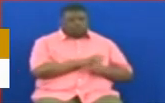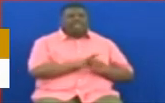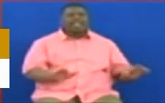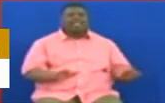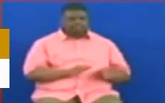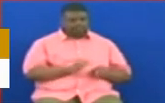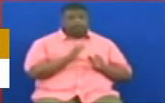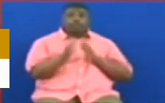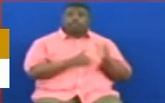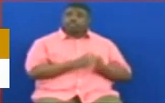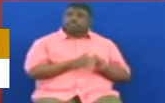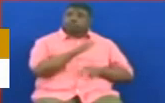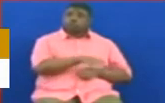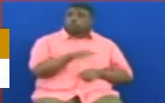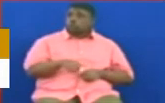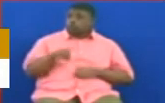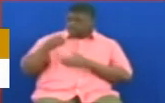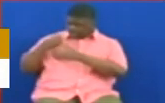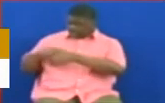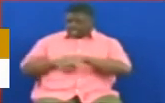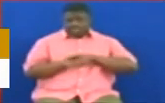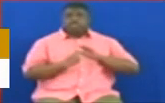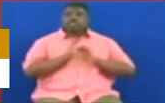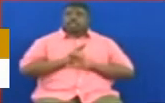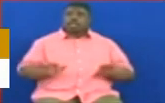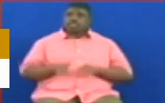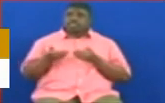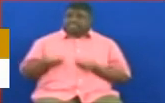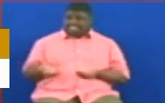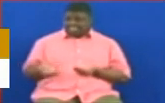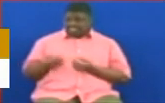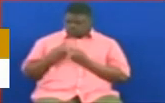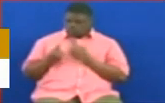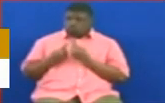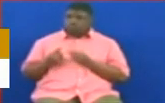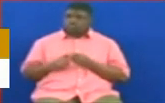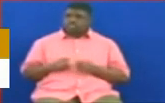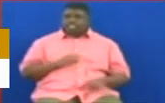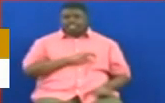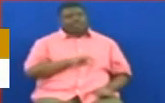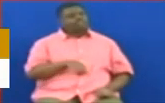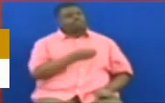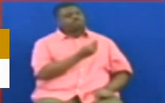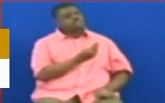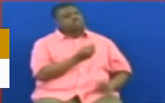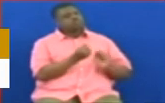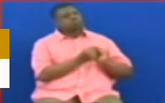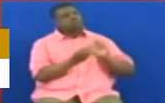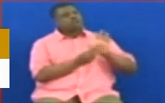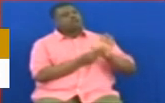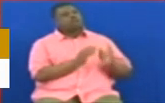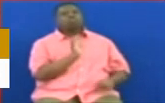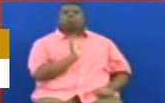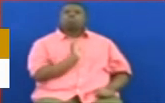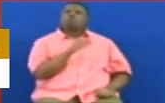maandalizi ya kuliteka soko la ndani tumeanza. Sasa hivi tunavyozungumza, mwaka 2018 tulikuwa na